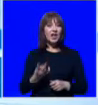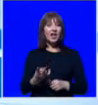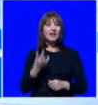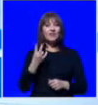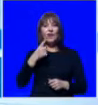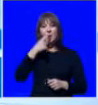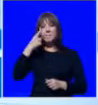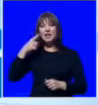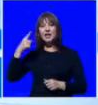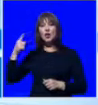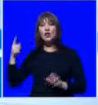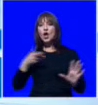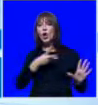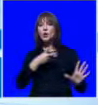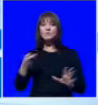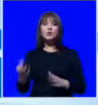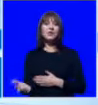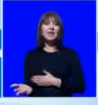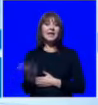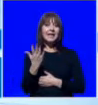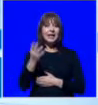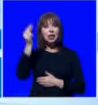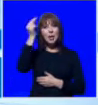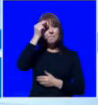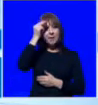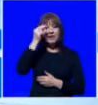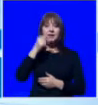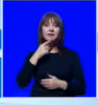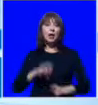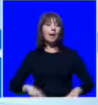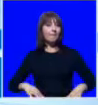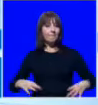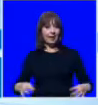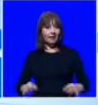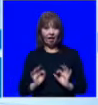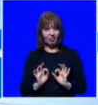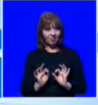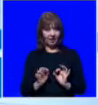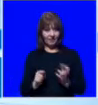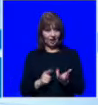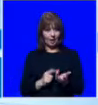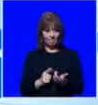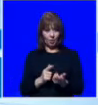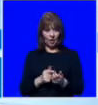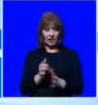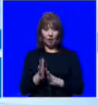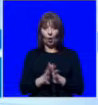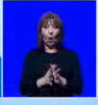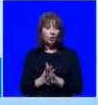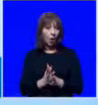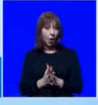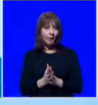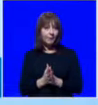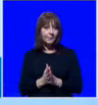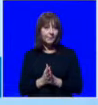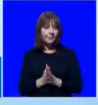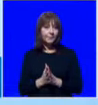българи са енергийно бедни. Такава ли е стряскаща тази бройка от хора? Това